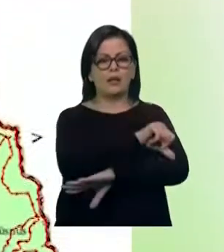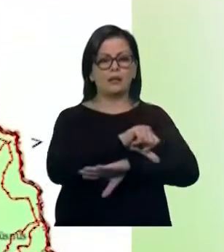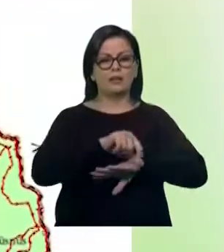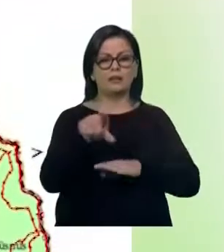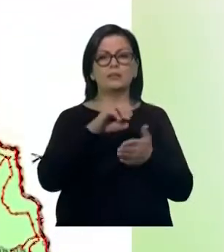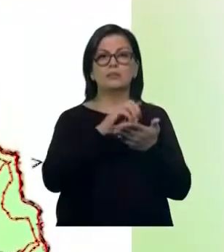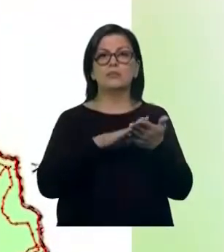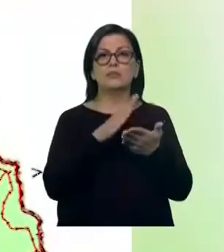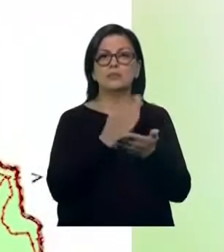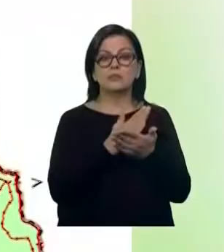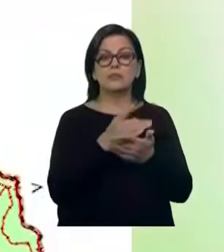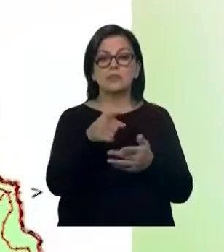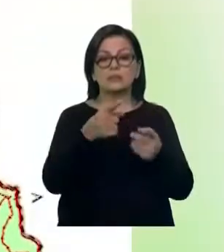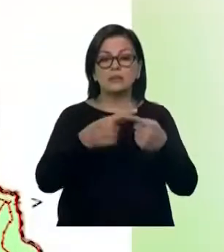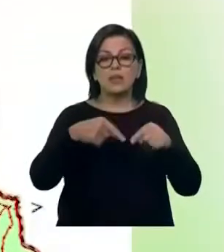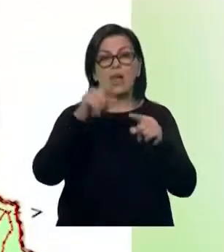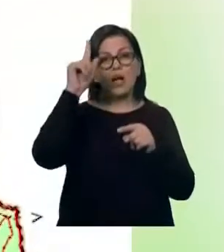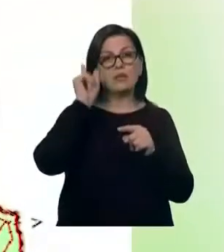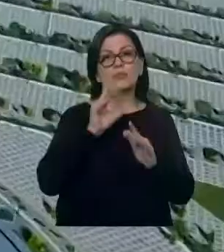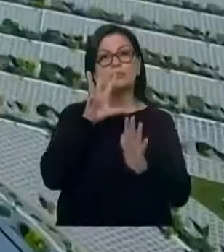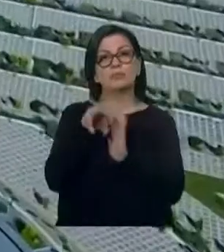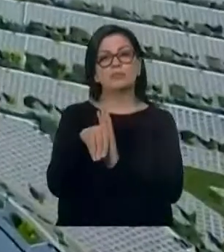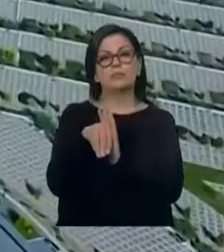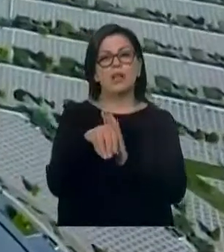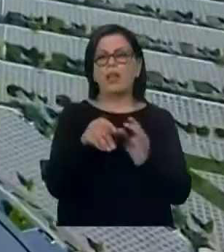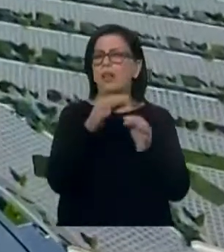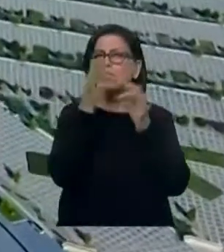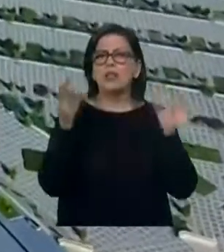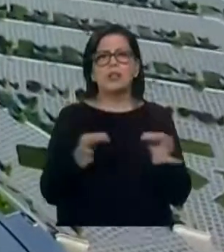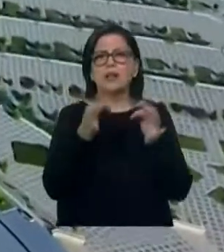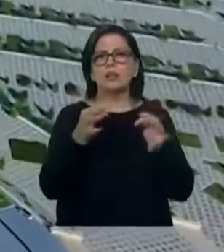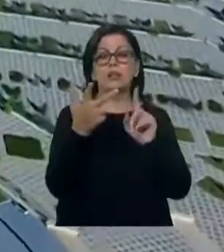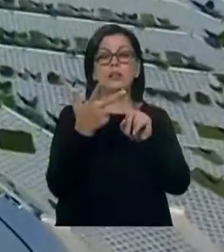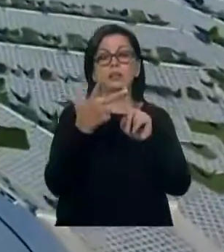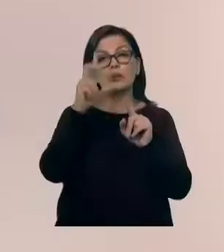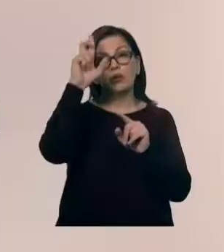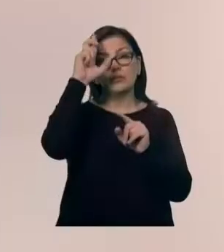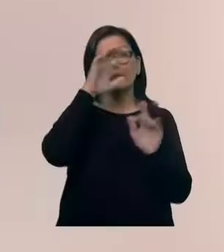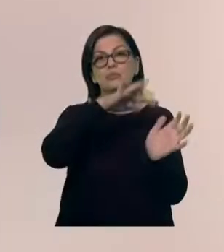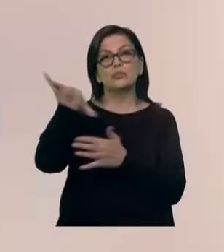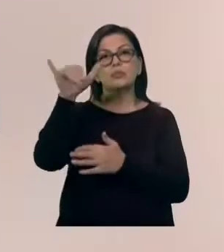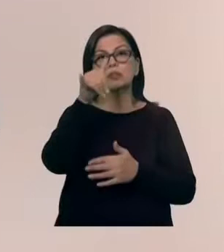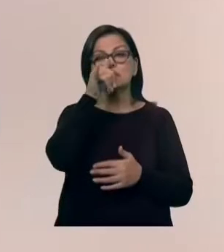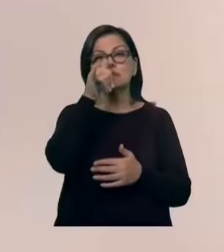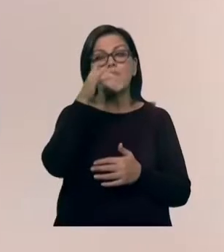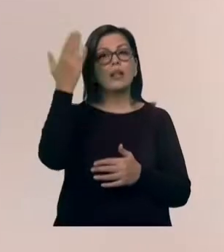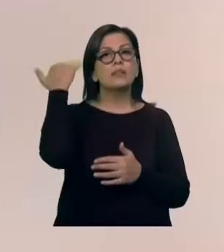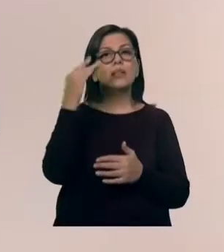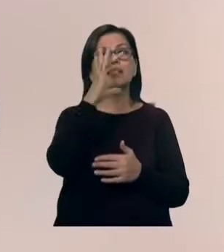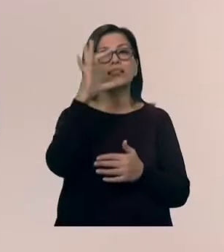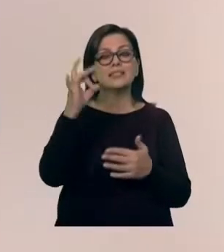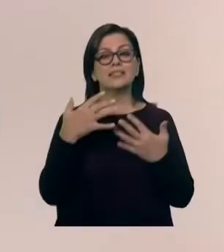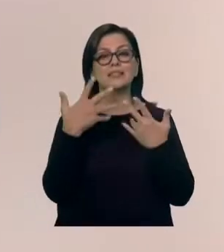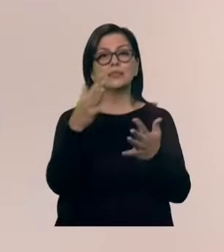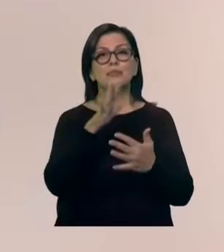müəyyənləşdirilir və bu ərazi Azərbaycanın tərkibində qalır və heç vaxt 3-cü dövlətə güzəştə gedilə bilməz. O dövrdə SSR-nin tələbi ilə